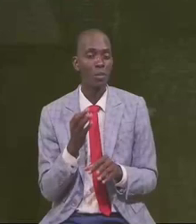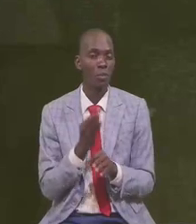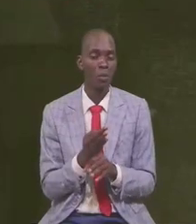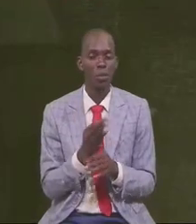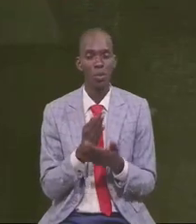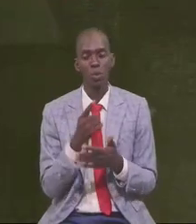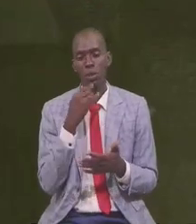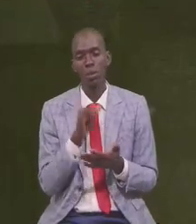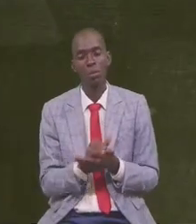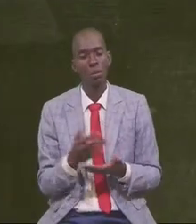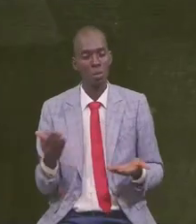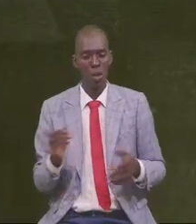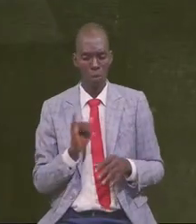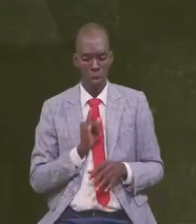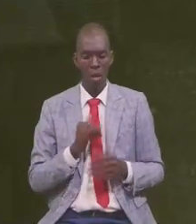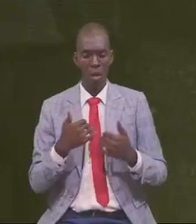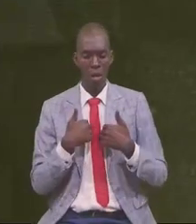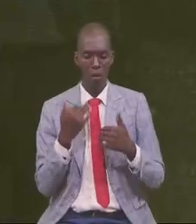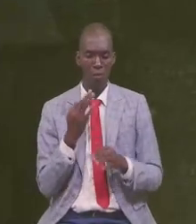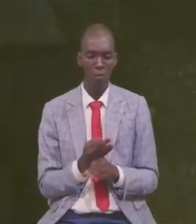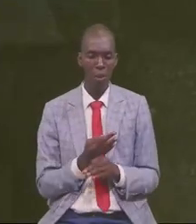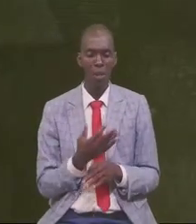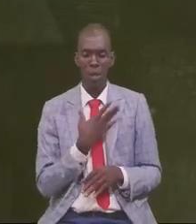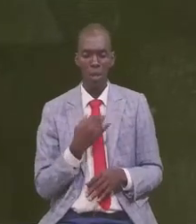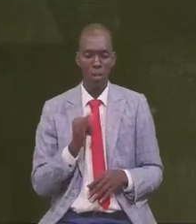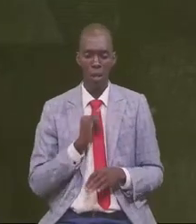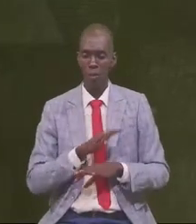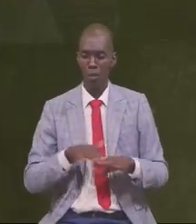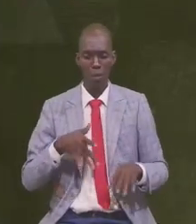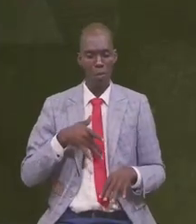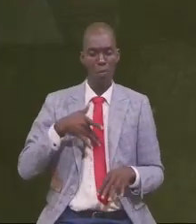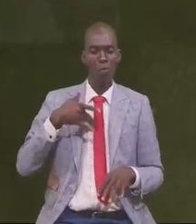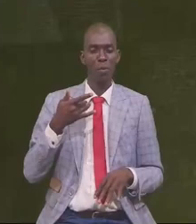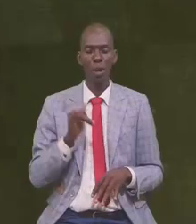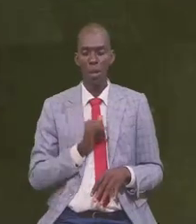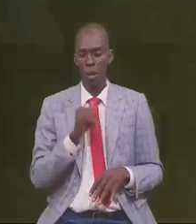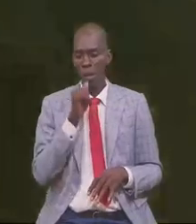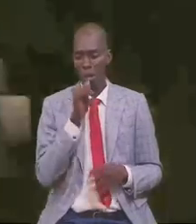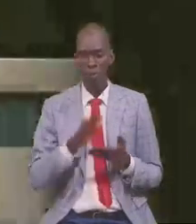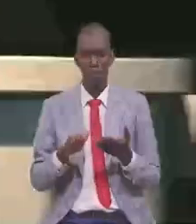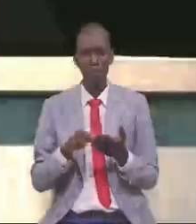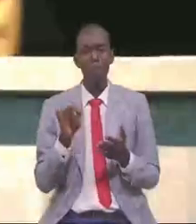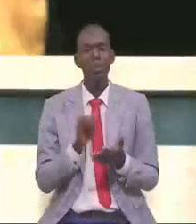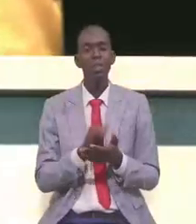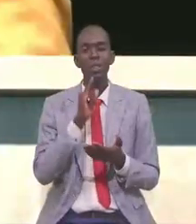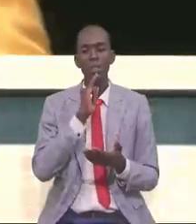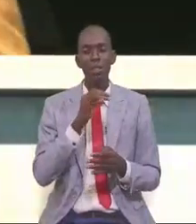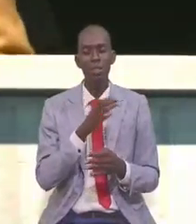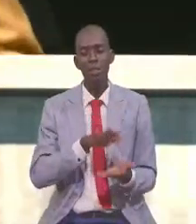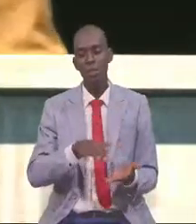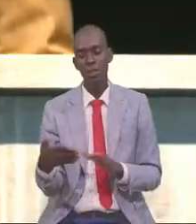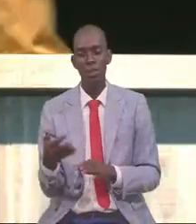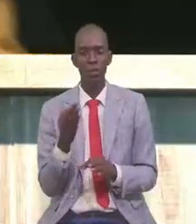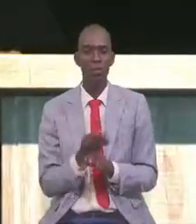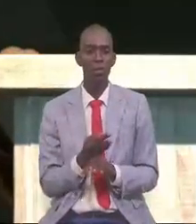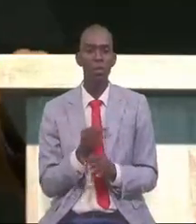j'ai la foi et je ne sens pas que je suis pardonné. Ça, c'est une foi morte. Ça, c'est la